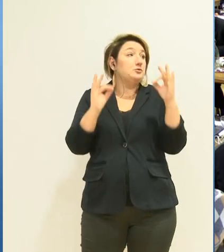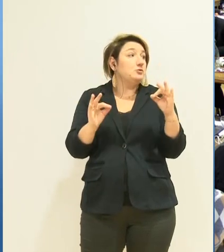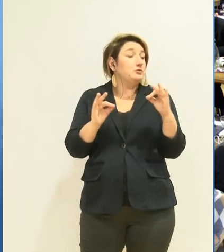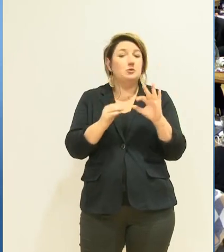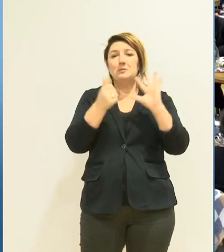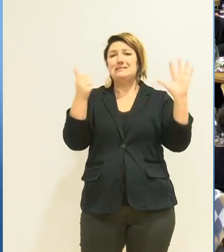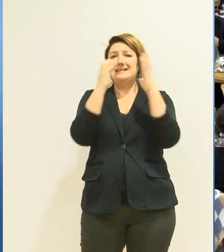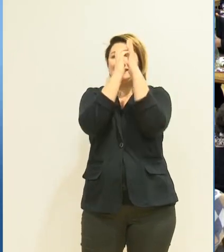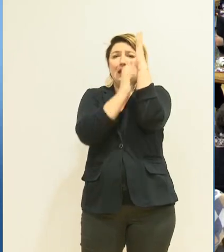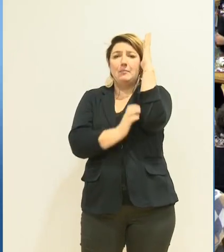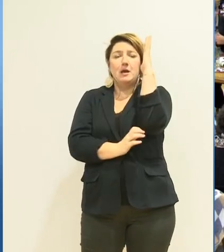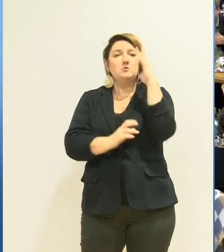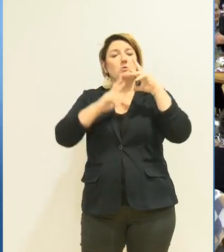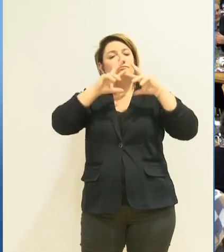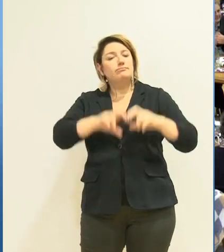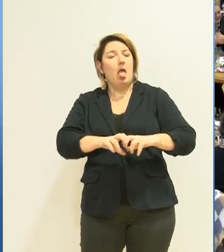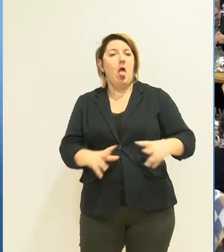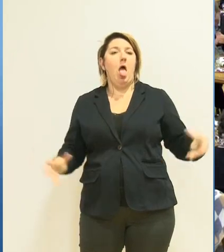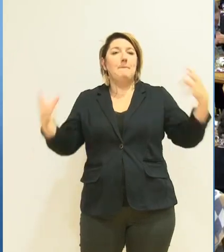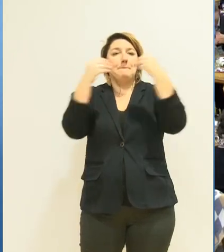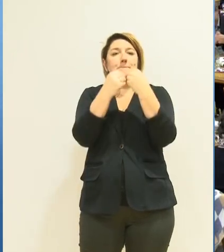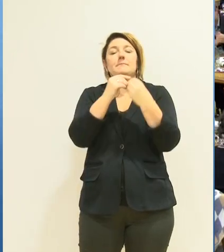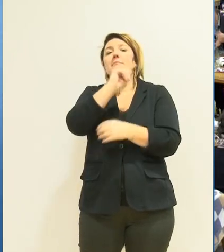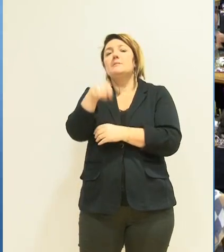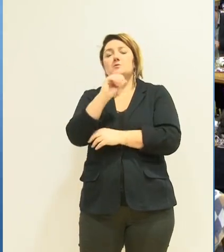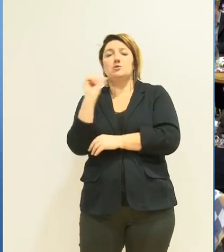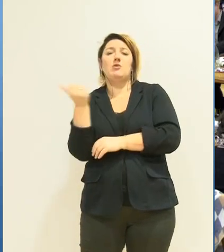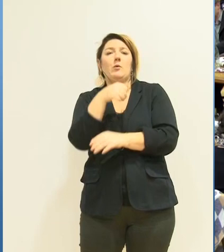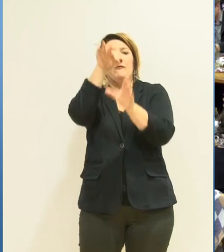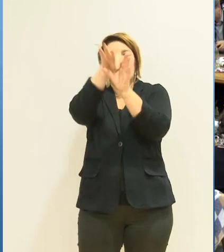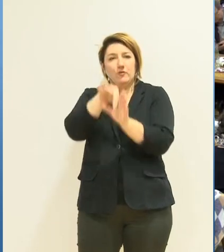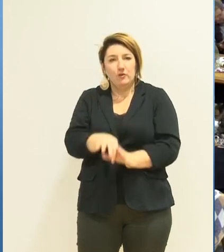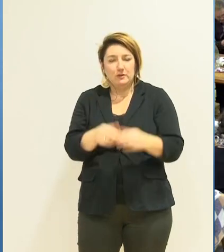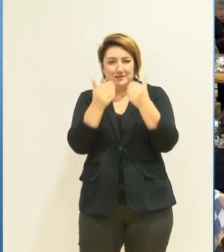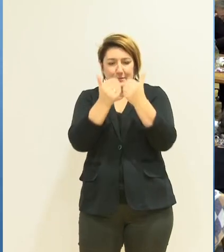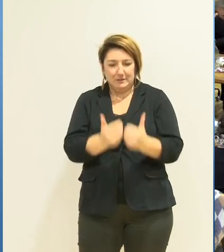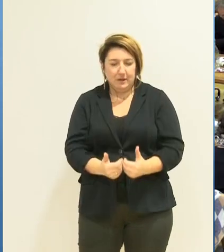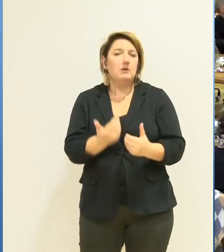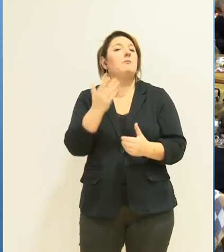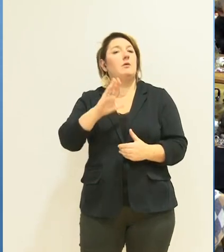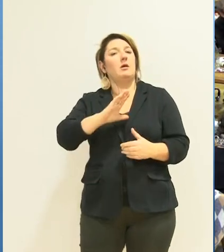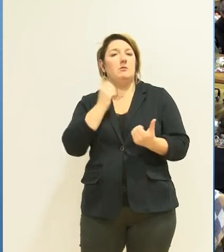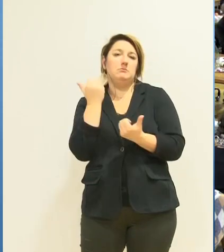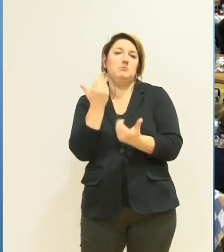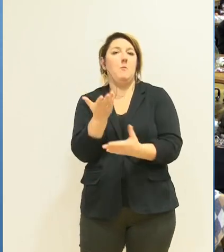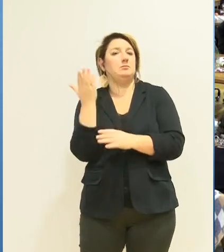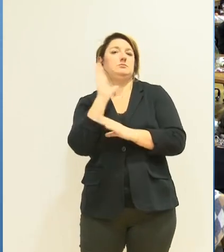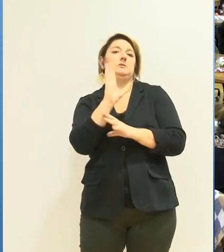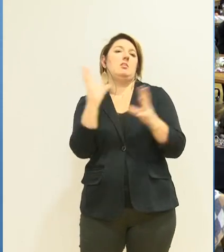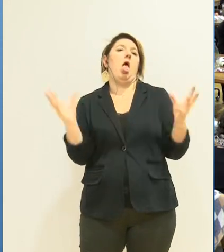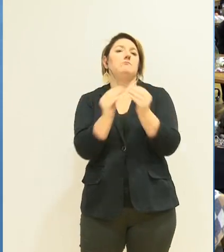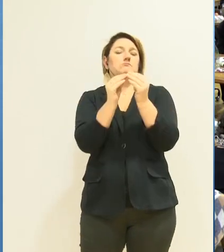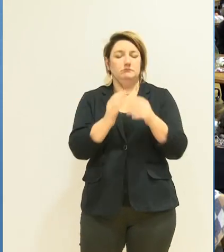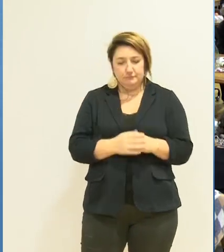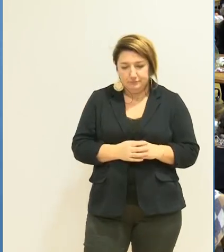délibérations même si elles amèneront chacune à un vote séparé le sait ces